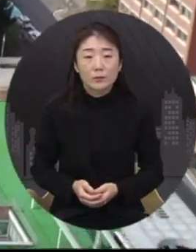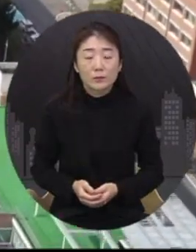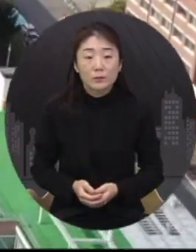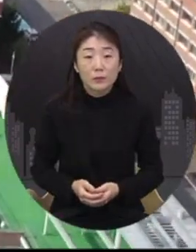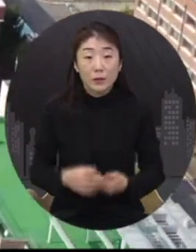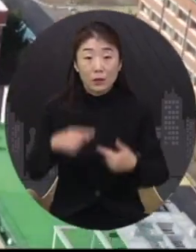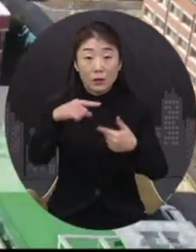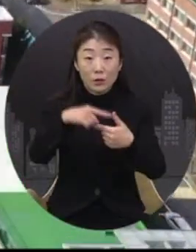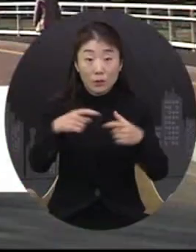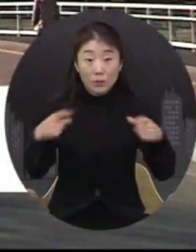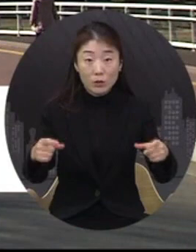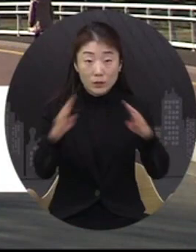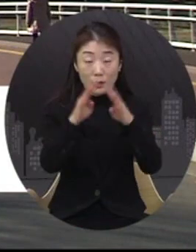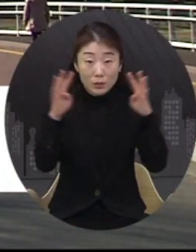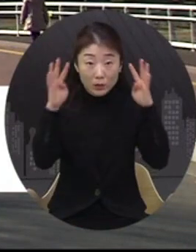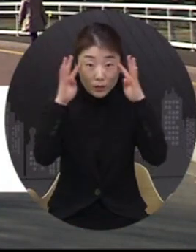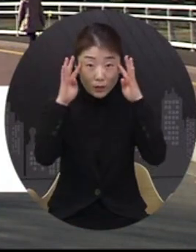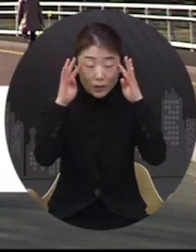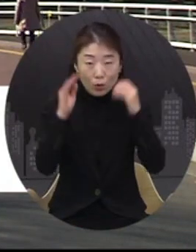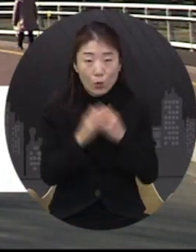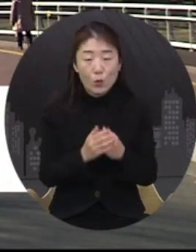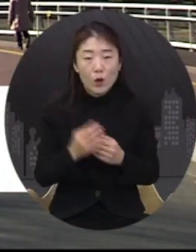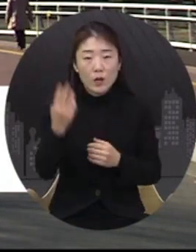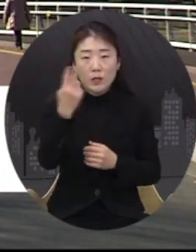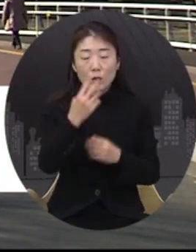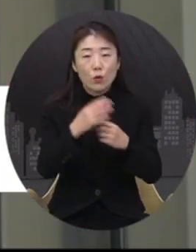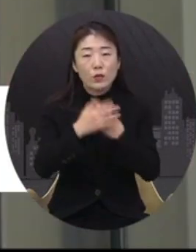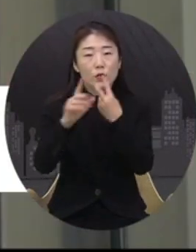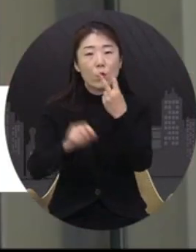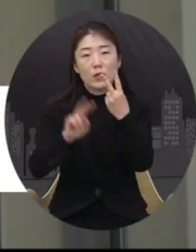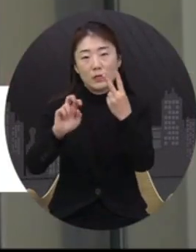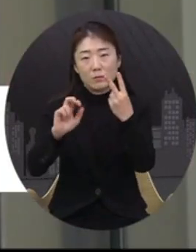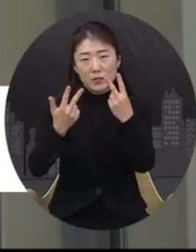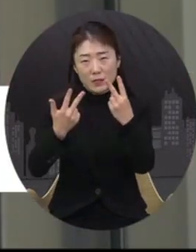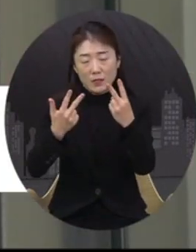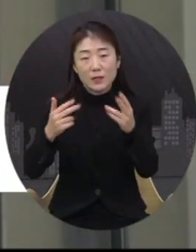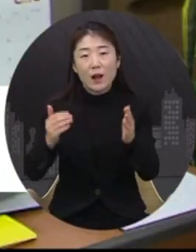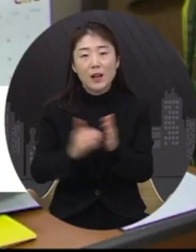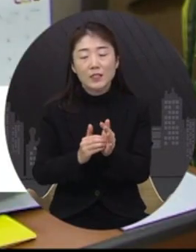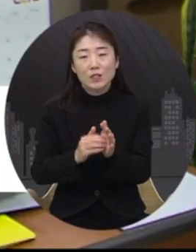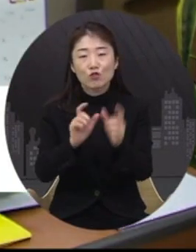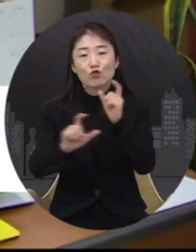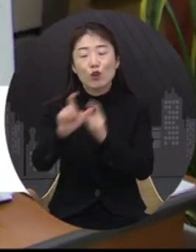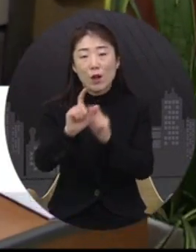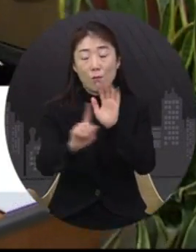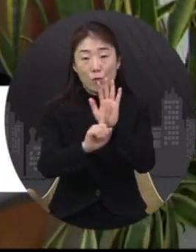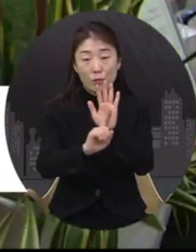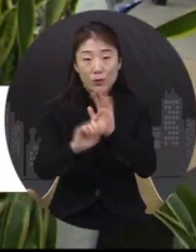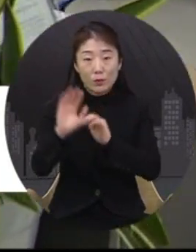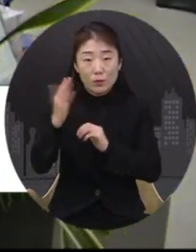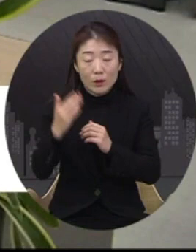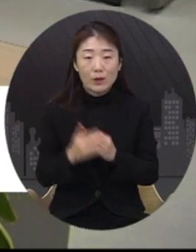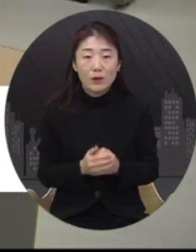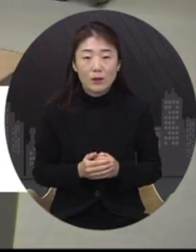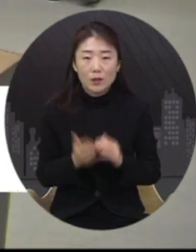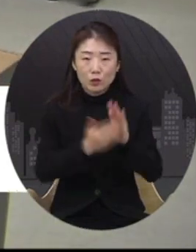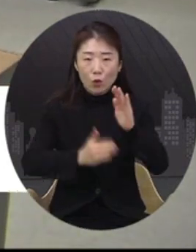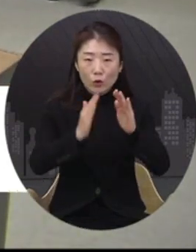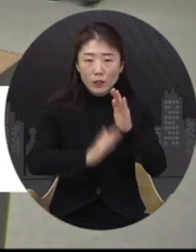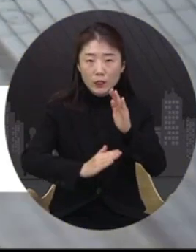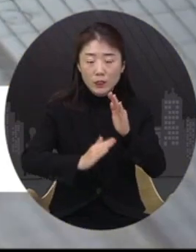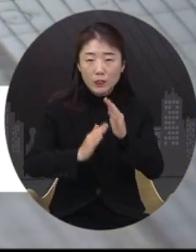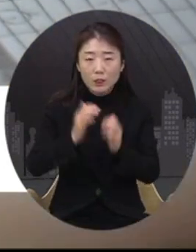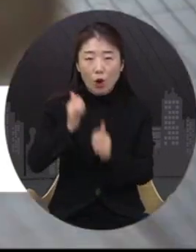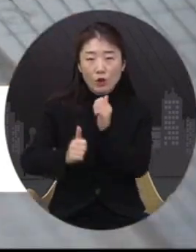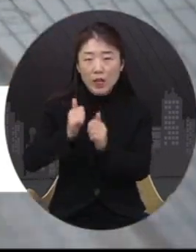경남 지역 4년제 대학들이 오는 27일까지 신입생을 추가 모집합니다 정시 경쟁률이 큰 폭으로 하락하면서